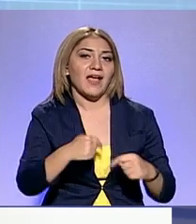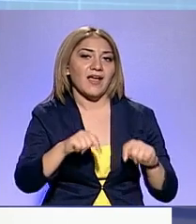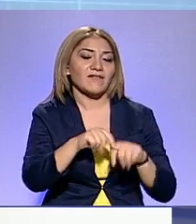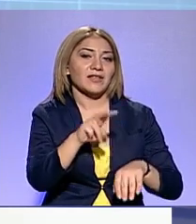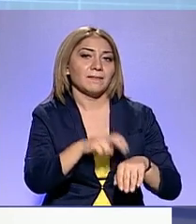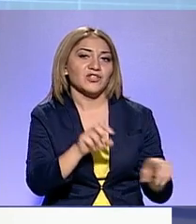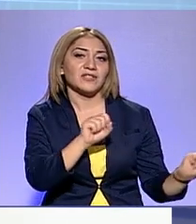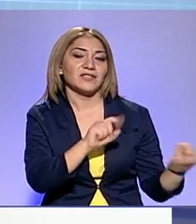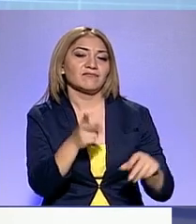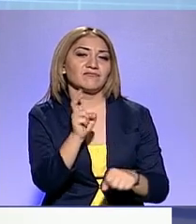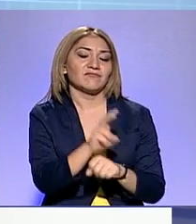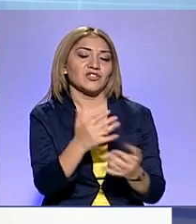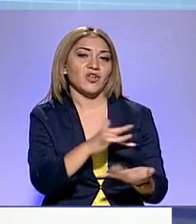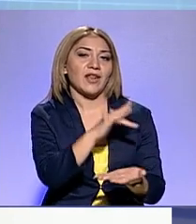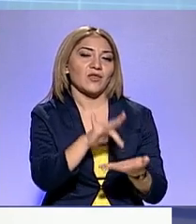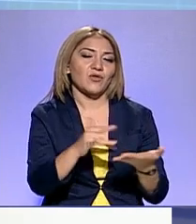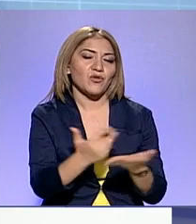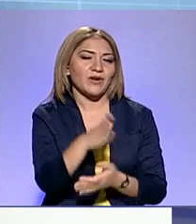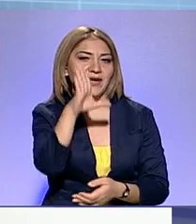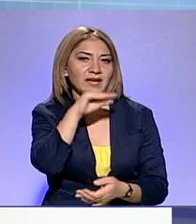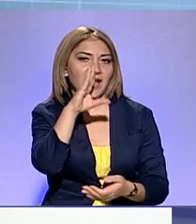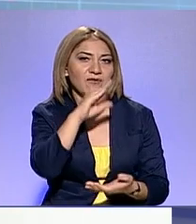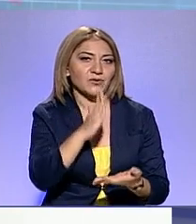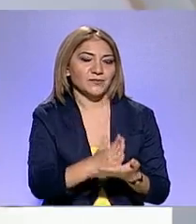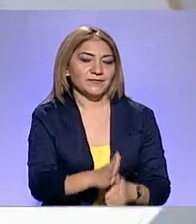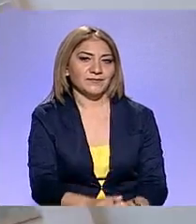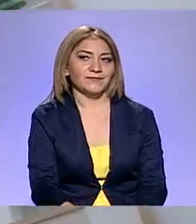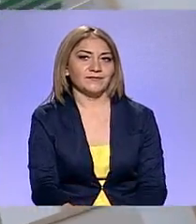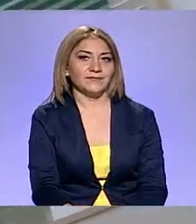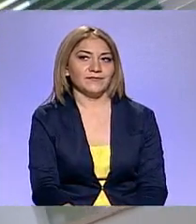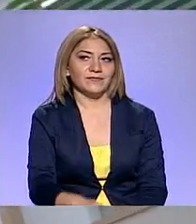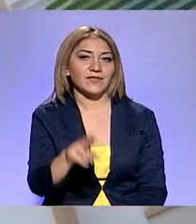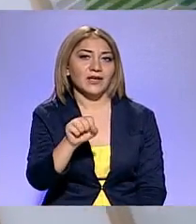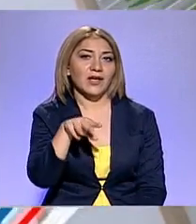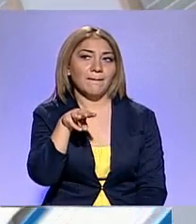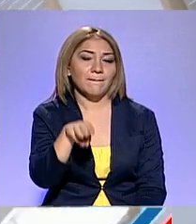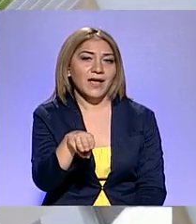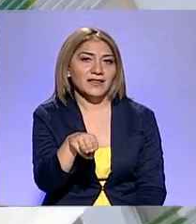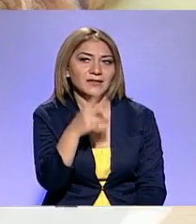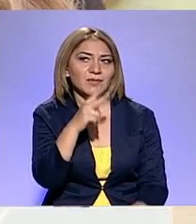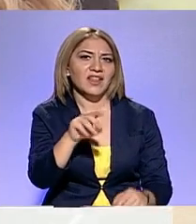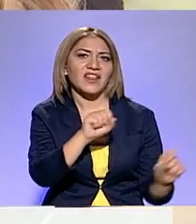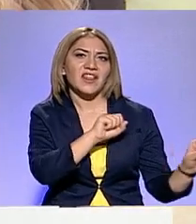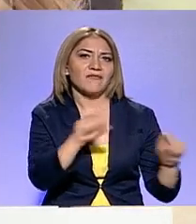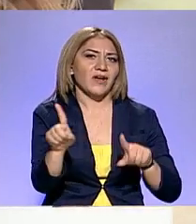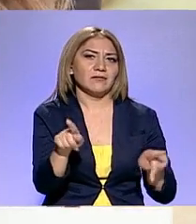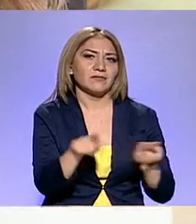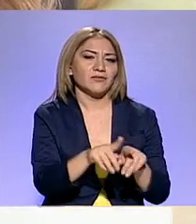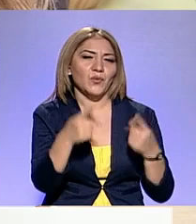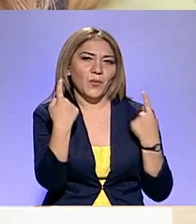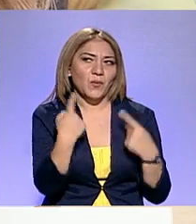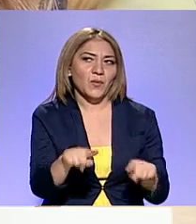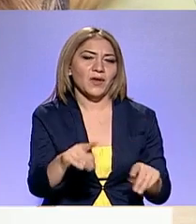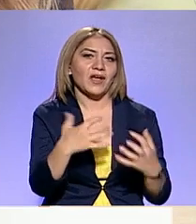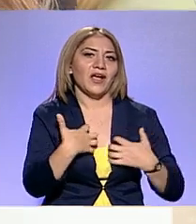հետո։ Կենտրոնն այսօր ներկայացել է նոր հնարավորություններով։ Պատերը չեն հիշեցնում, որ հիվանդանոցի առողջապահության նախարարն